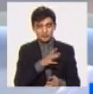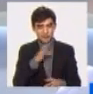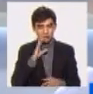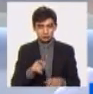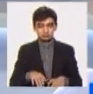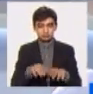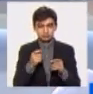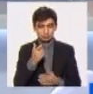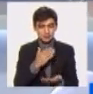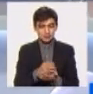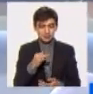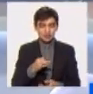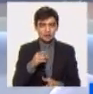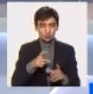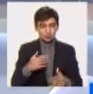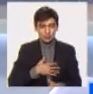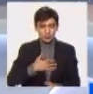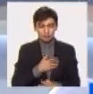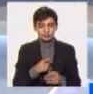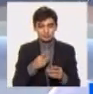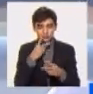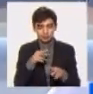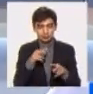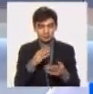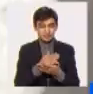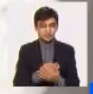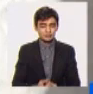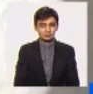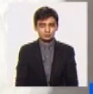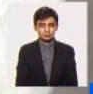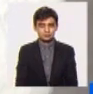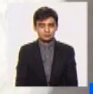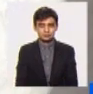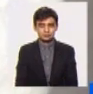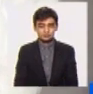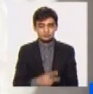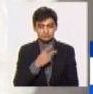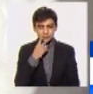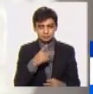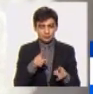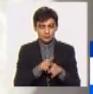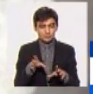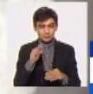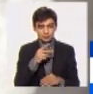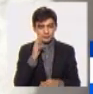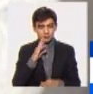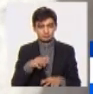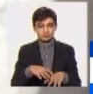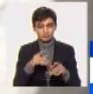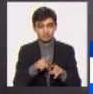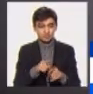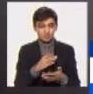подтоплений. Жители с тревогой следят за прогнозом погоды. Смотри, все видишь, вон что